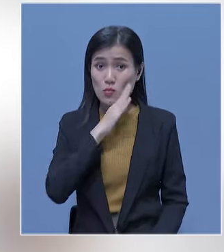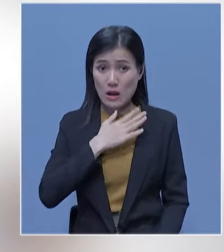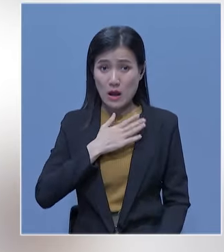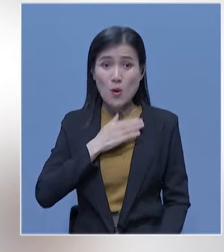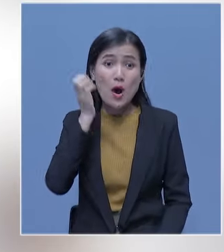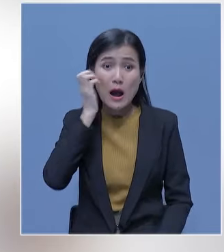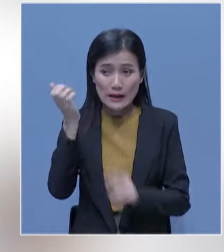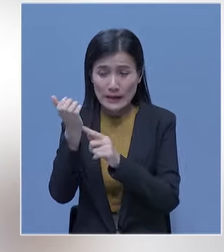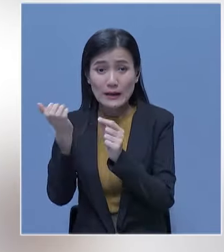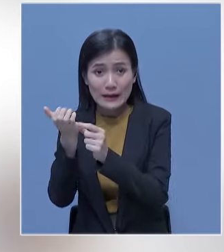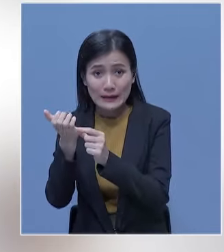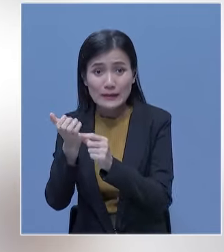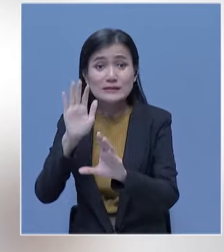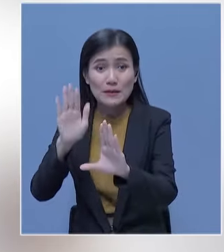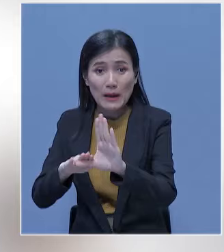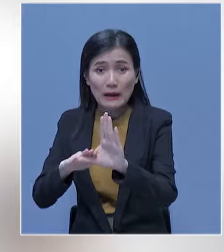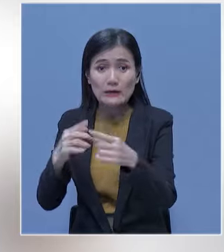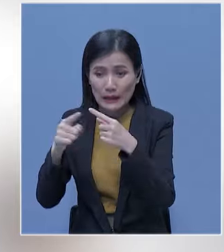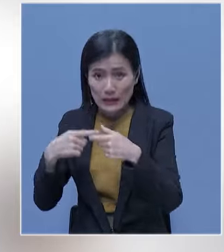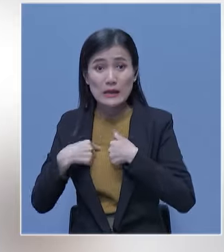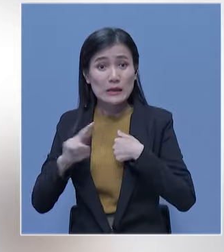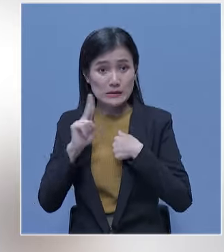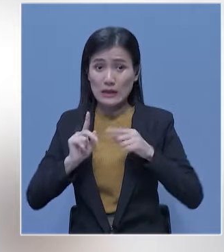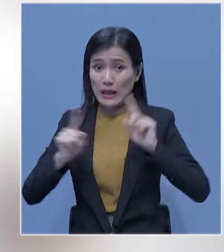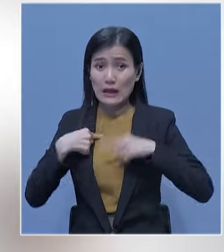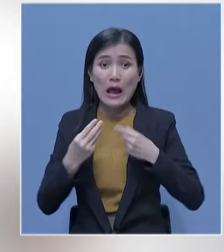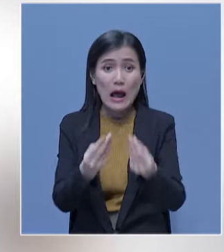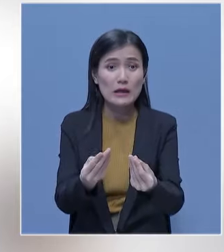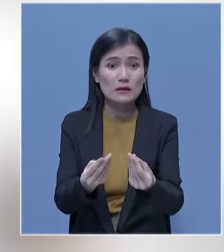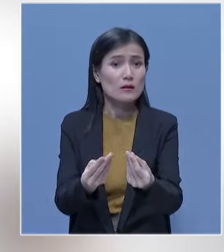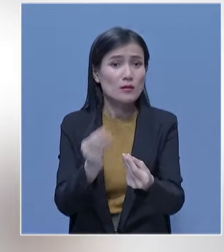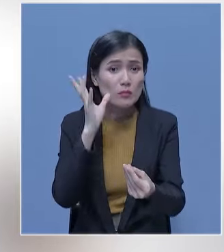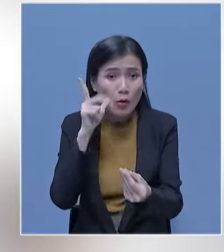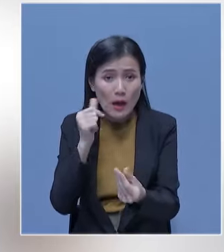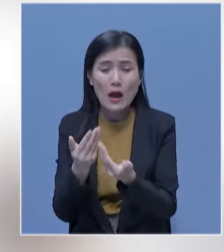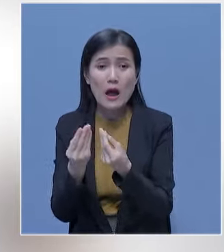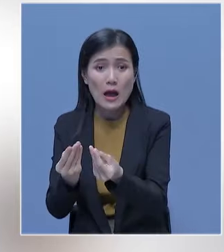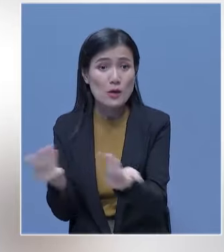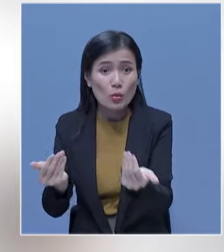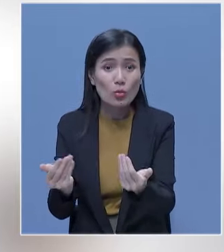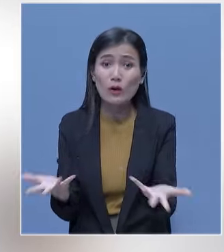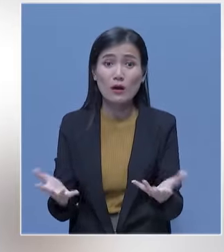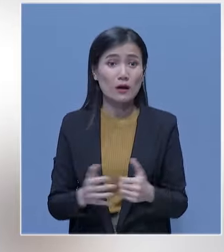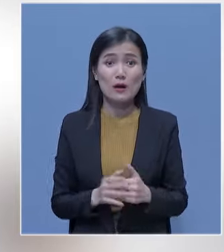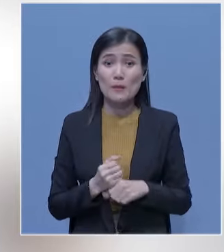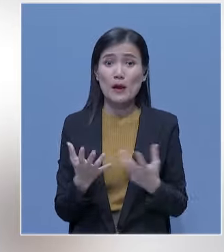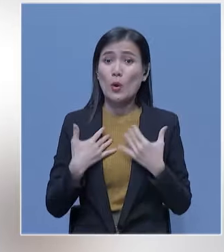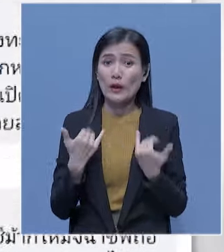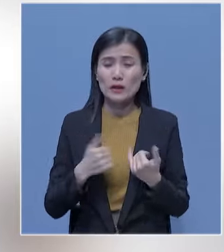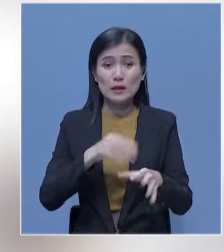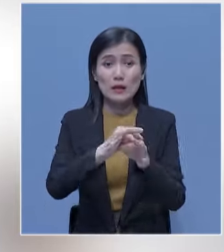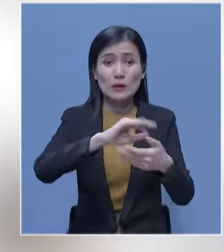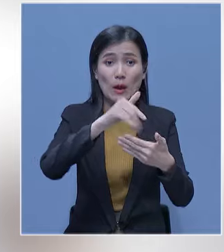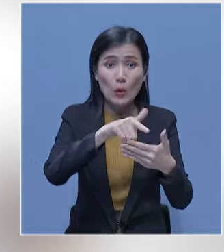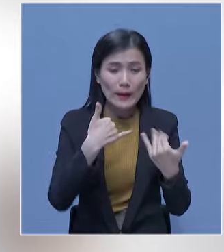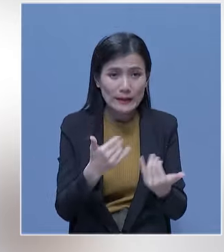มมือถือให้กับคนในครอบครัวล่ะจะทำยังไงหลายคนบอกว่าทุกวันนี้เนี่ยจริงๆเขาซื้อบัญชีกันแล้วนะบัญชีม้ามาพร้